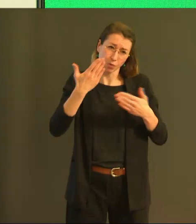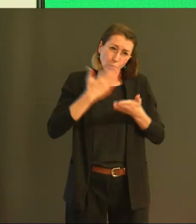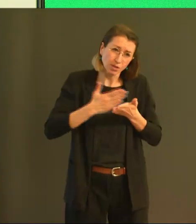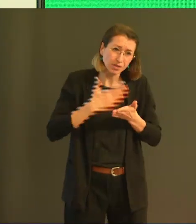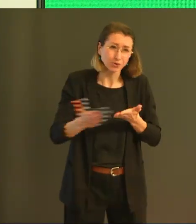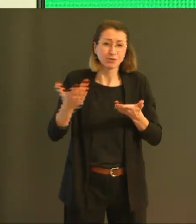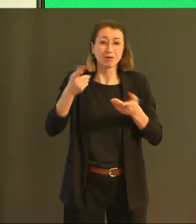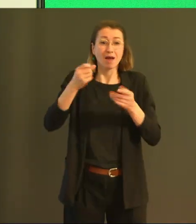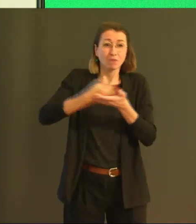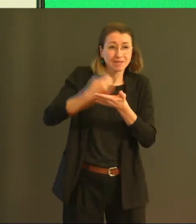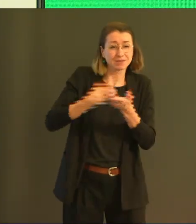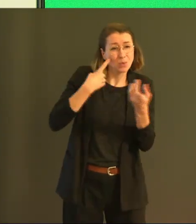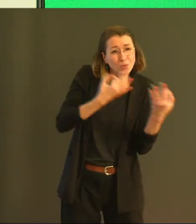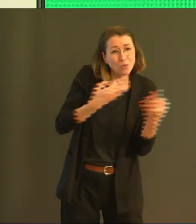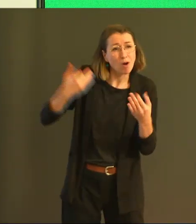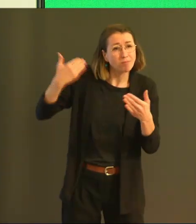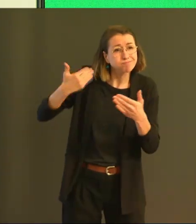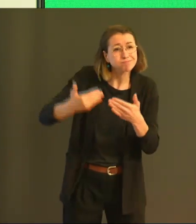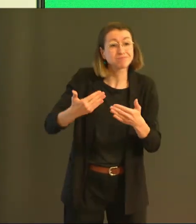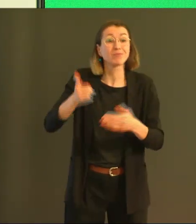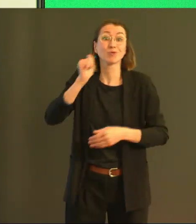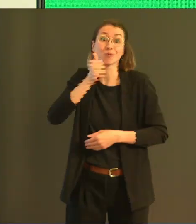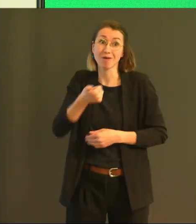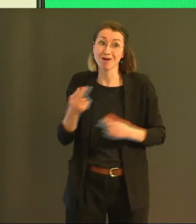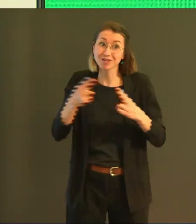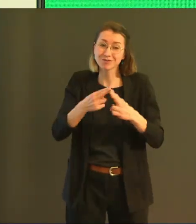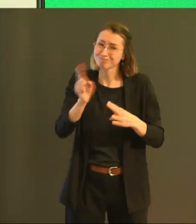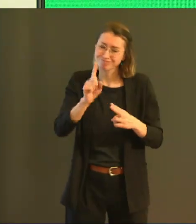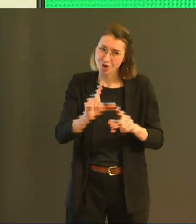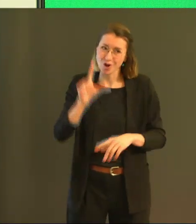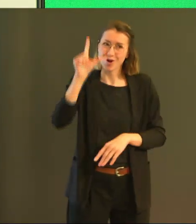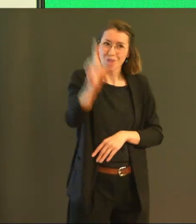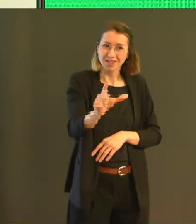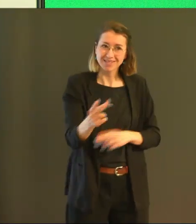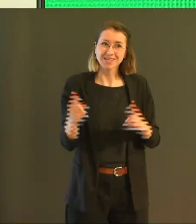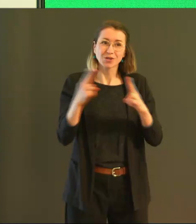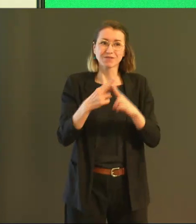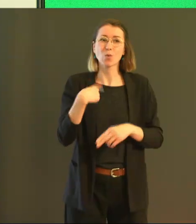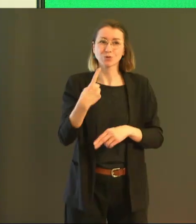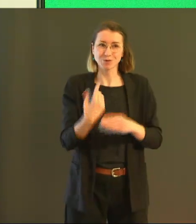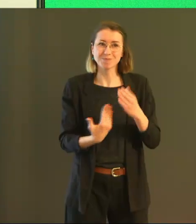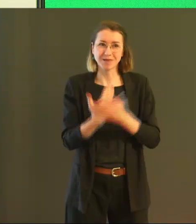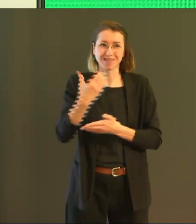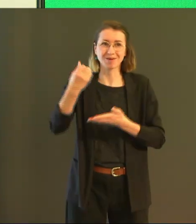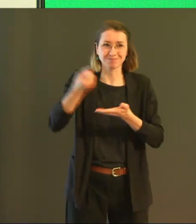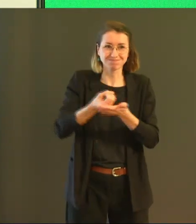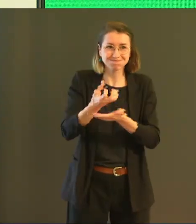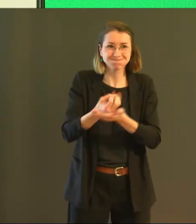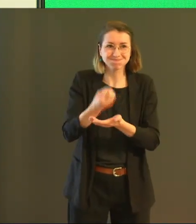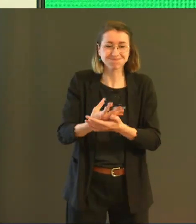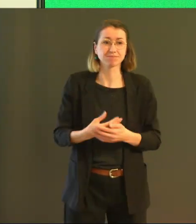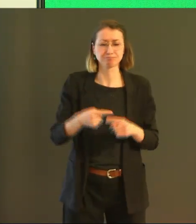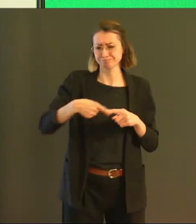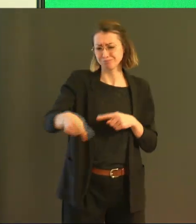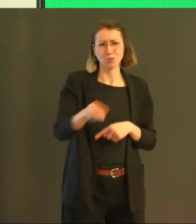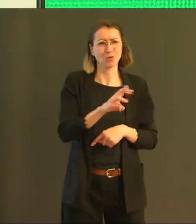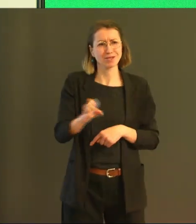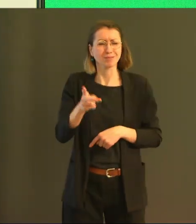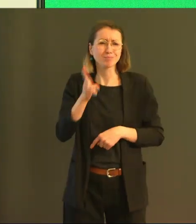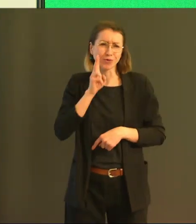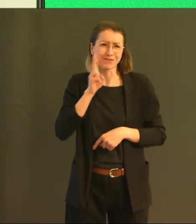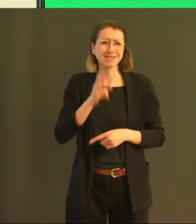nous retrouverons pas demain mais dès lors lundi prochain à 11h profité de ce week end veillez néanmoins toujours